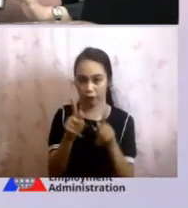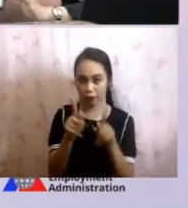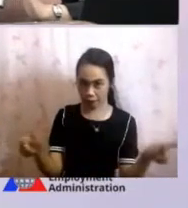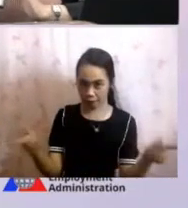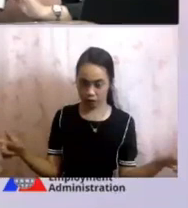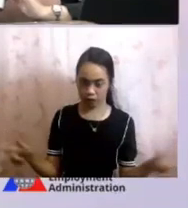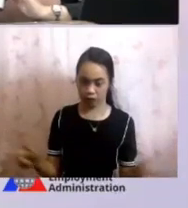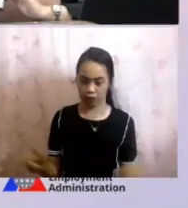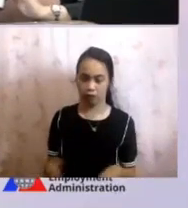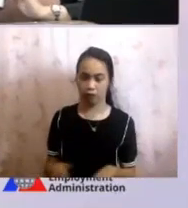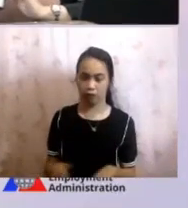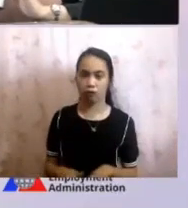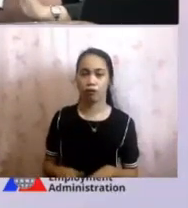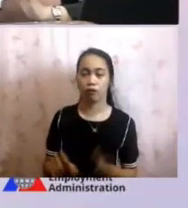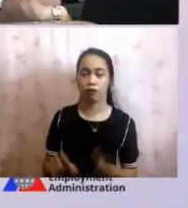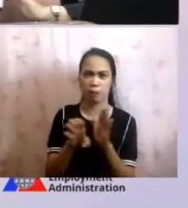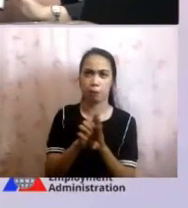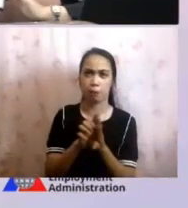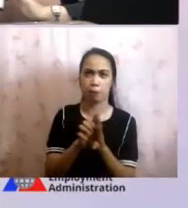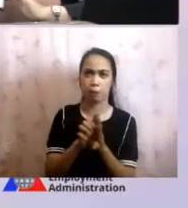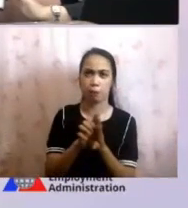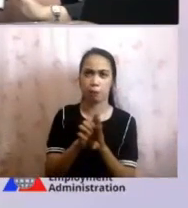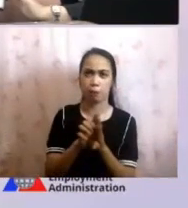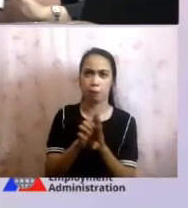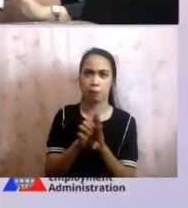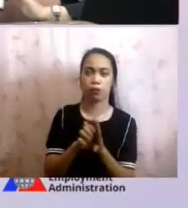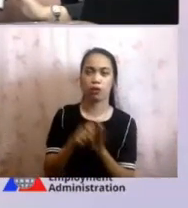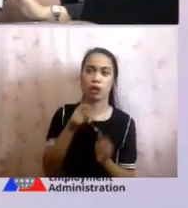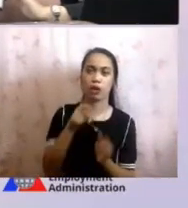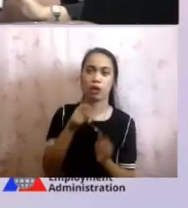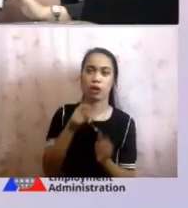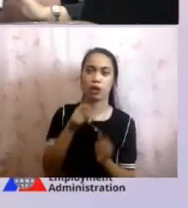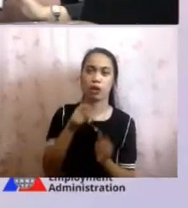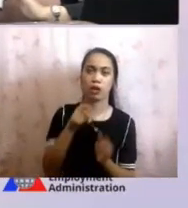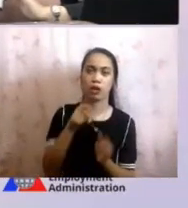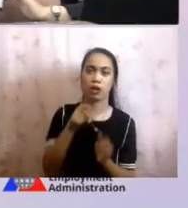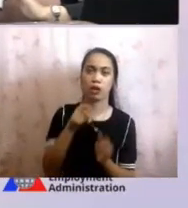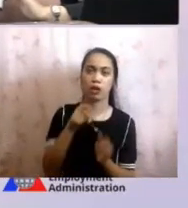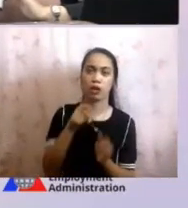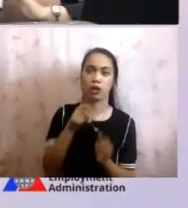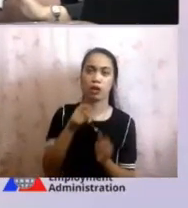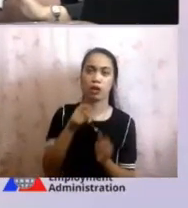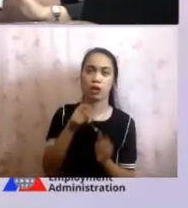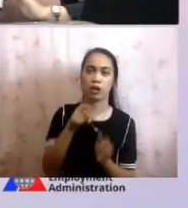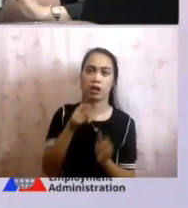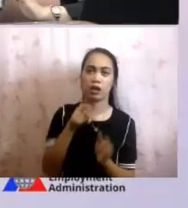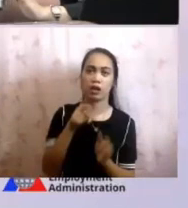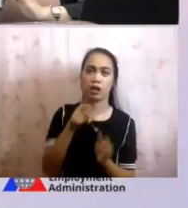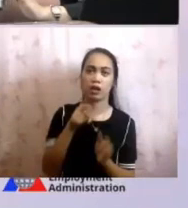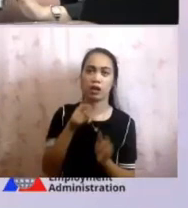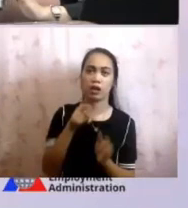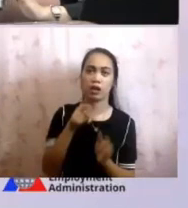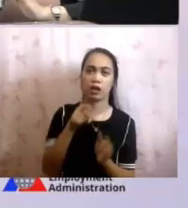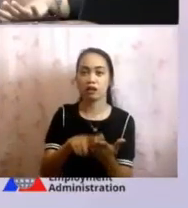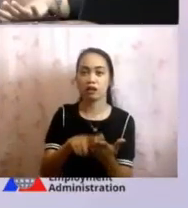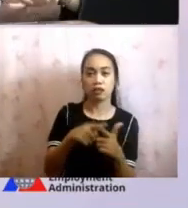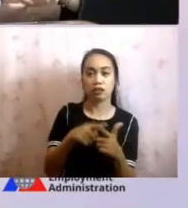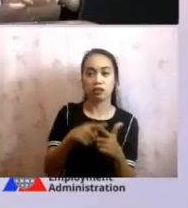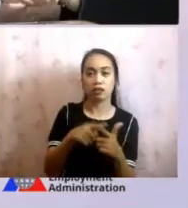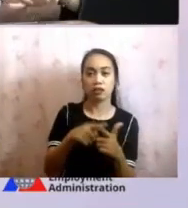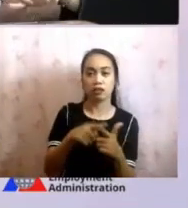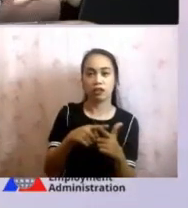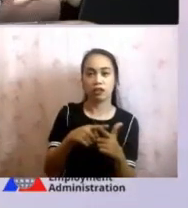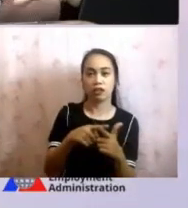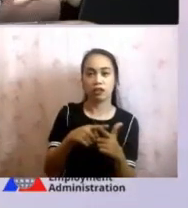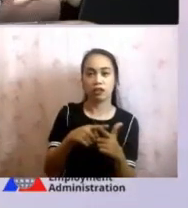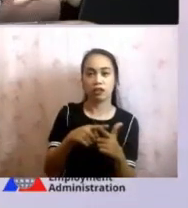naghimo ka cover letter weekend. You are planning to pass your application sa 5 companies sa Monday.